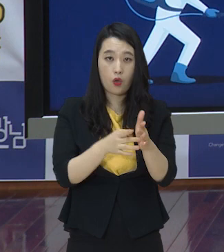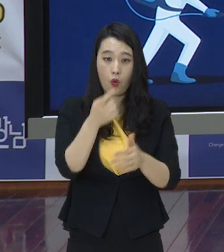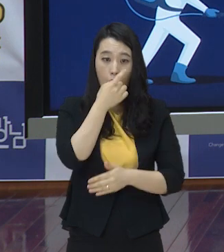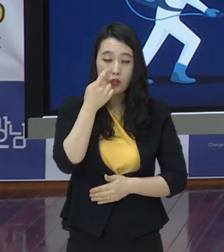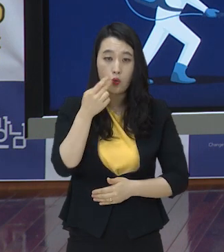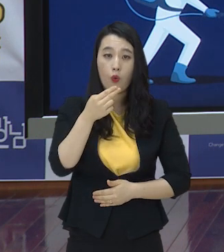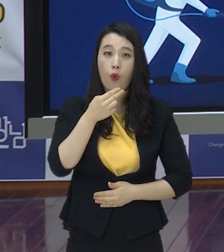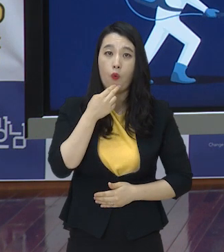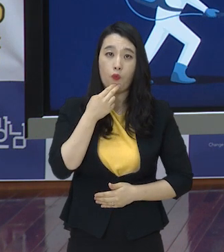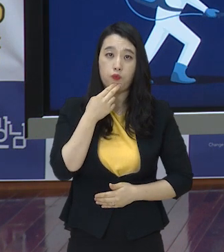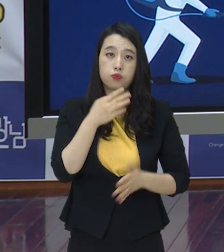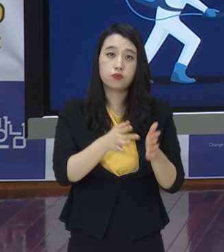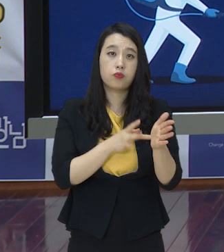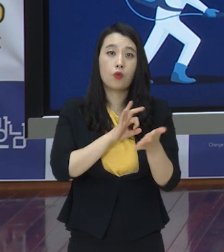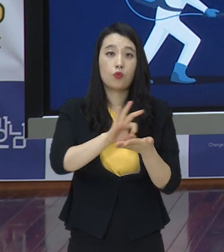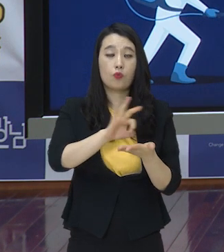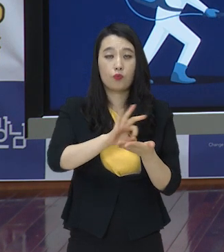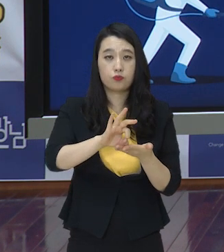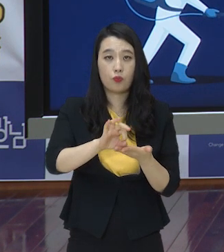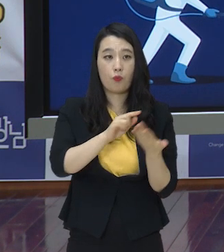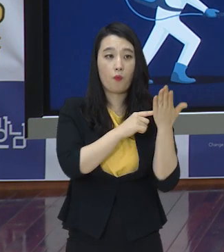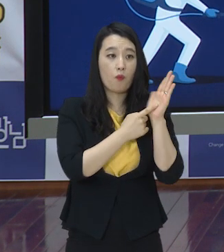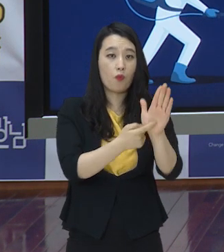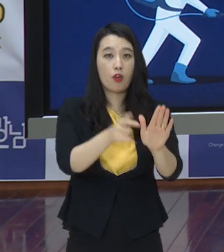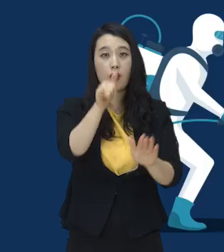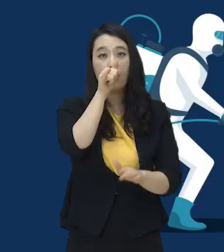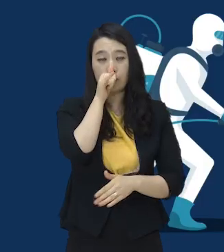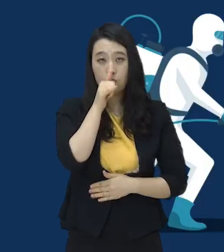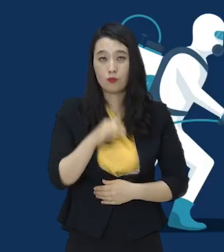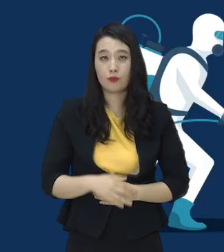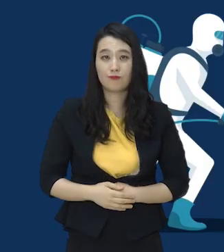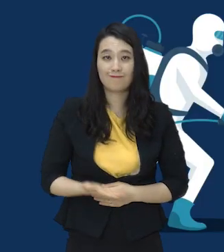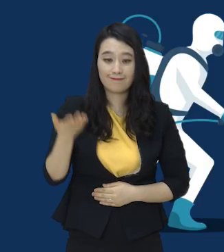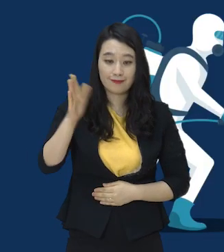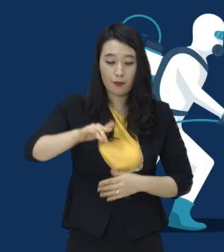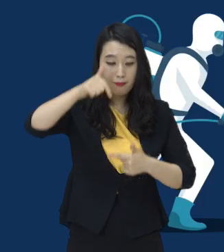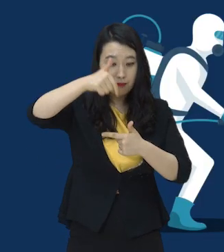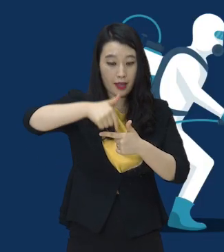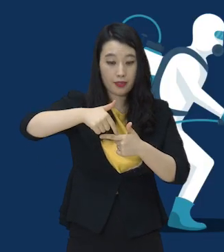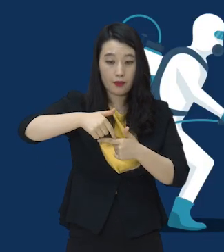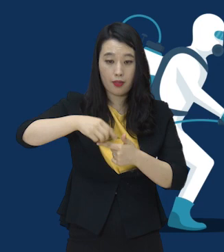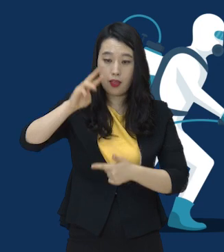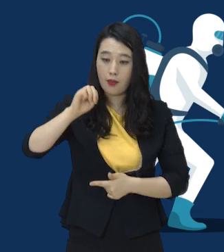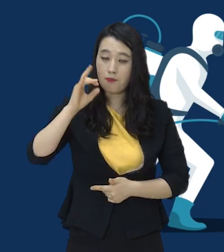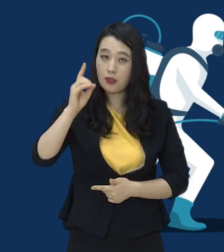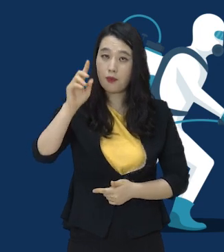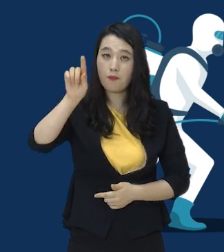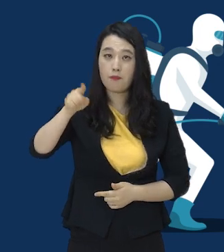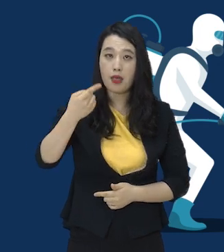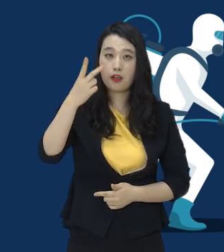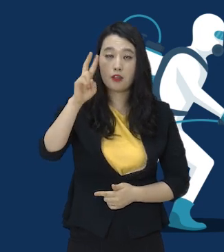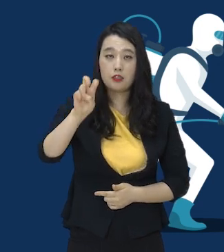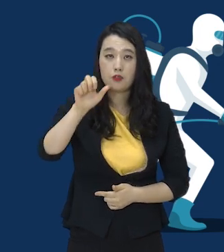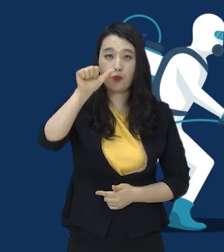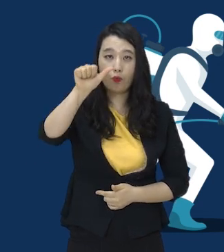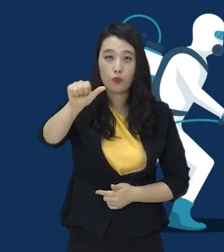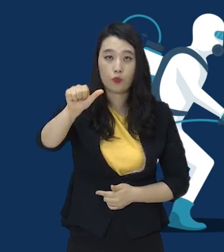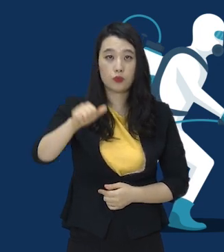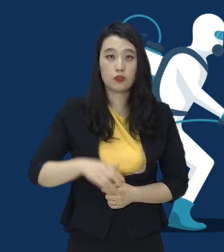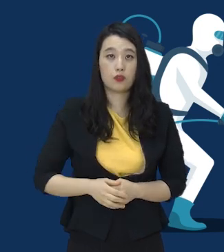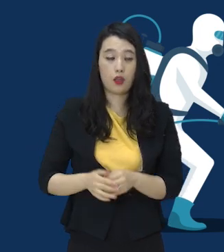쓰고 있다는 언론 보도가 있었습니다만은 우리 강남구가 사용하는 MD125는 식약처